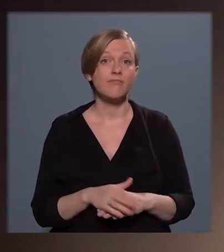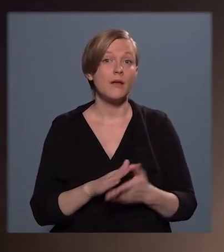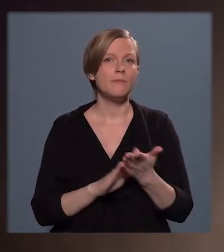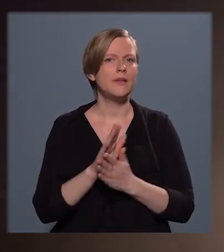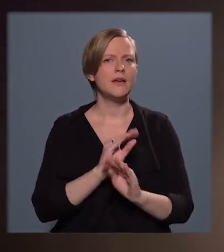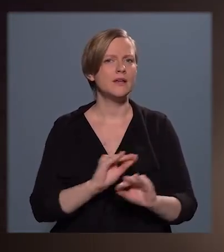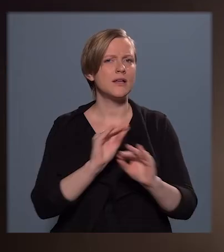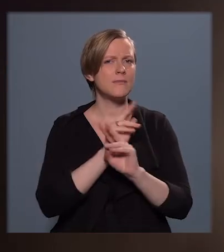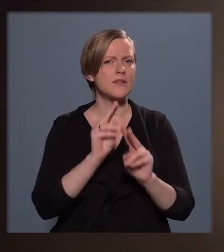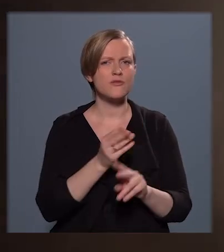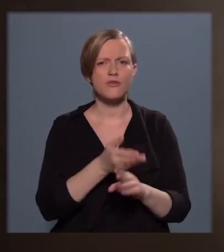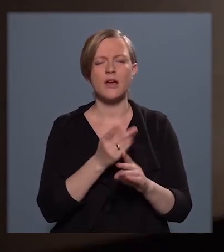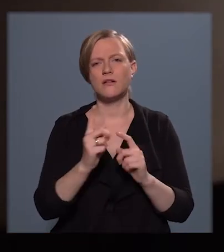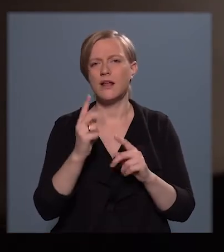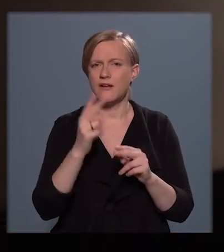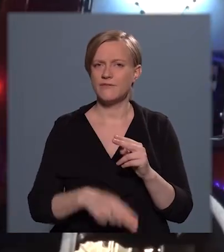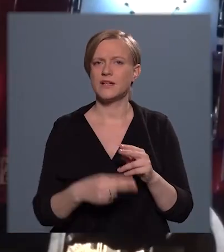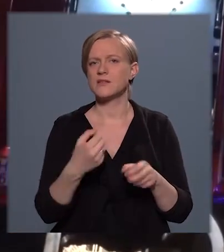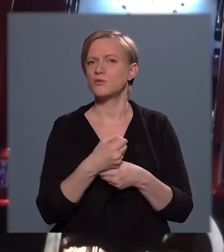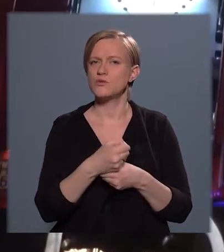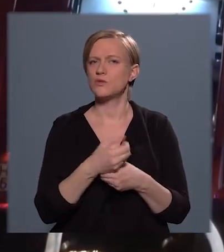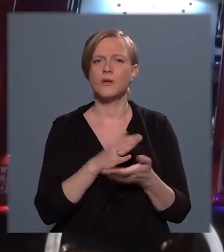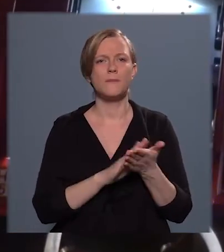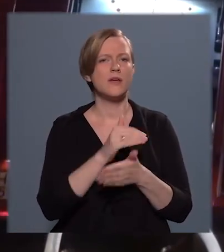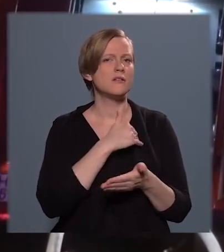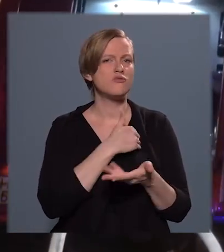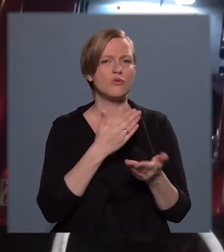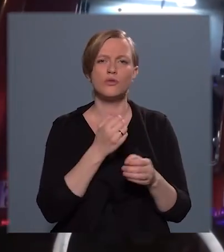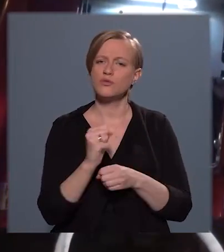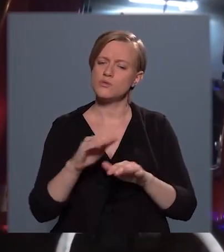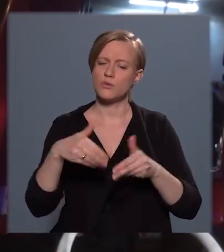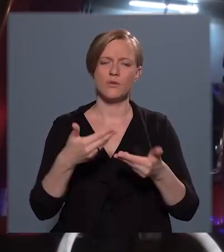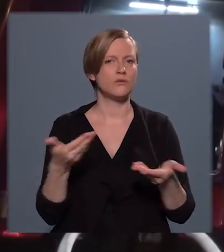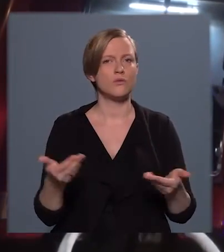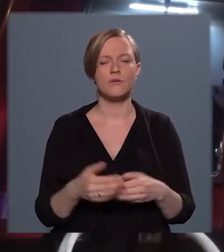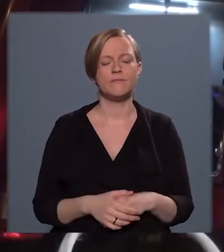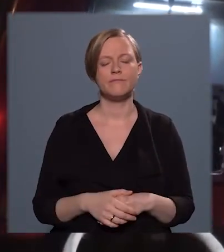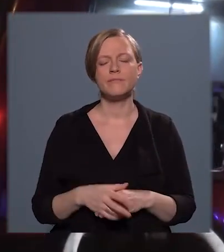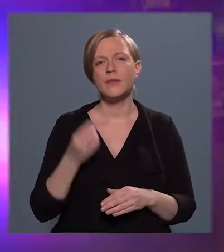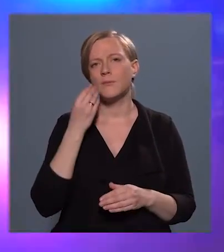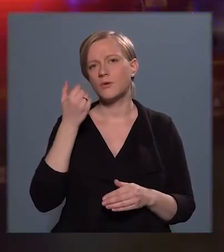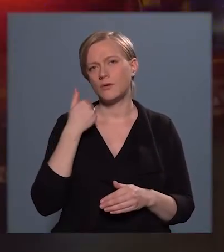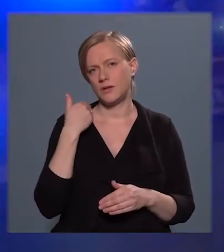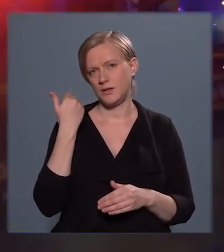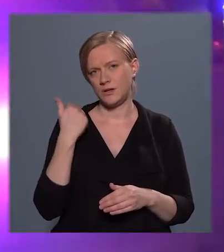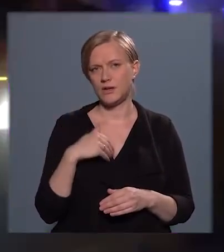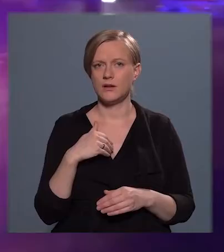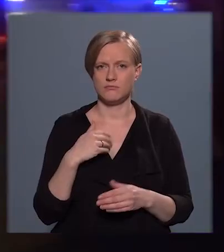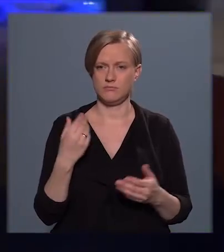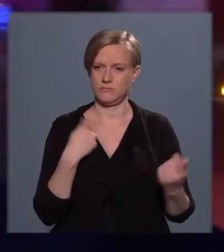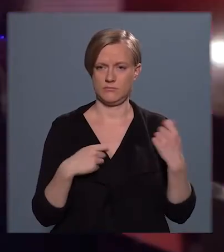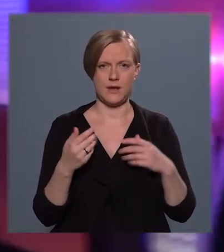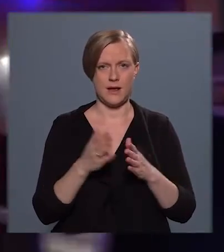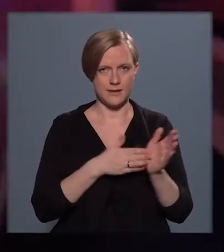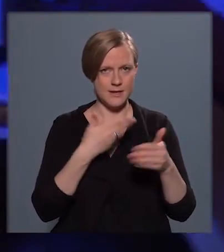kiképzést kell elvégezni egy tűzoltónak, milyen iskolát, hogy tűzoltó lehessen? Hát amikor még én felszereltem, akkor